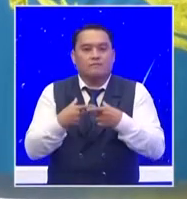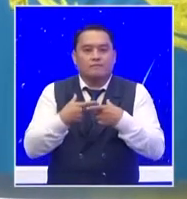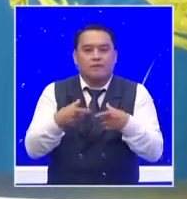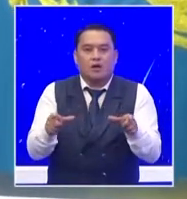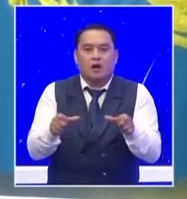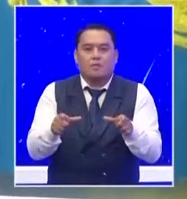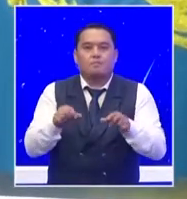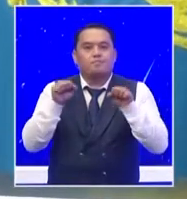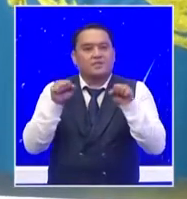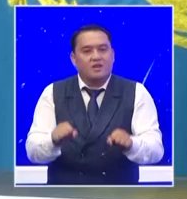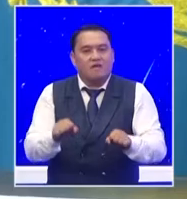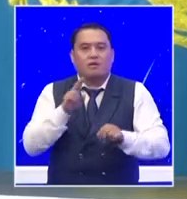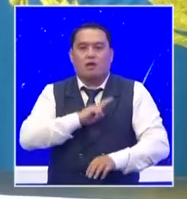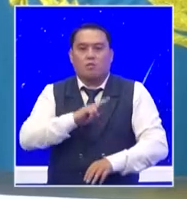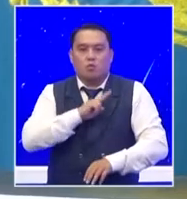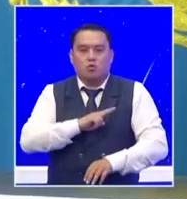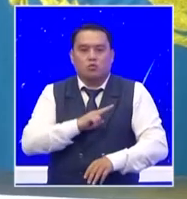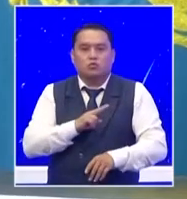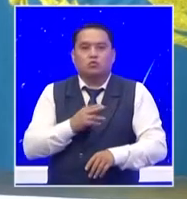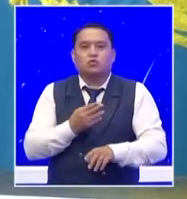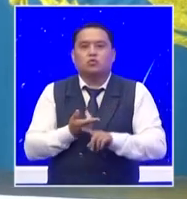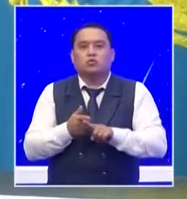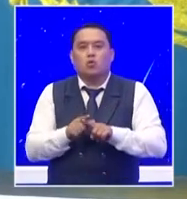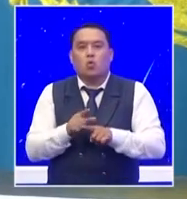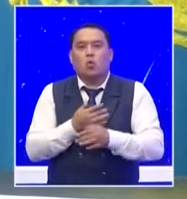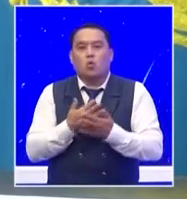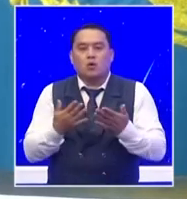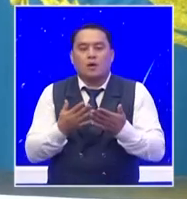право работать, и сколько из них прошли вот этот